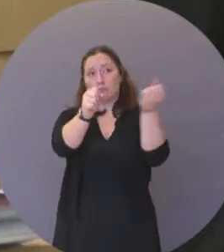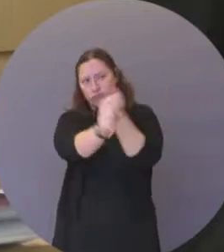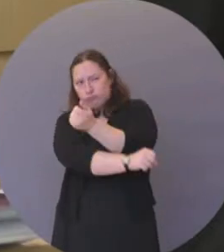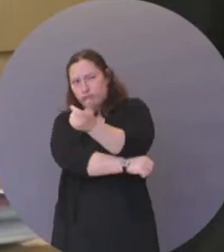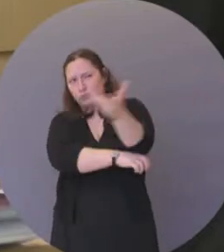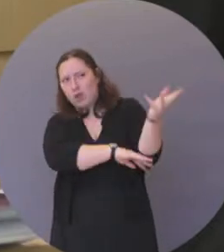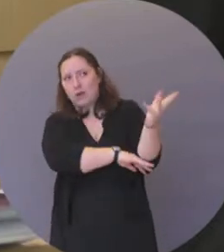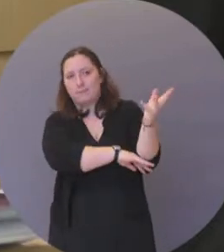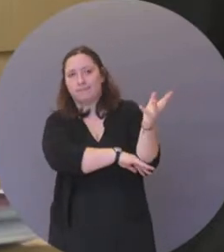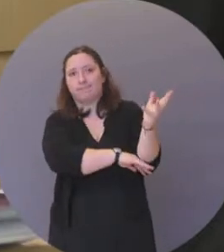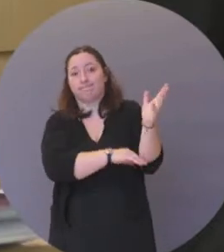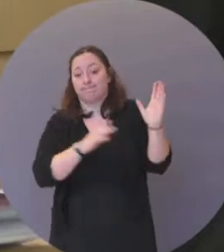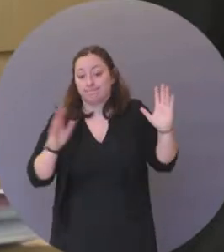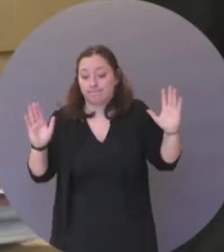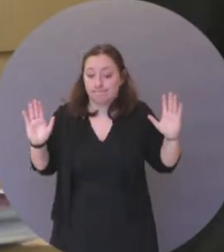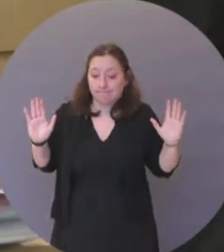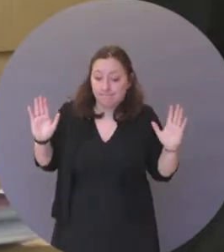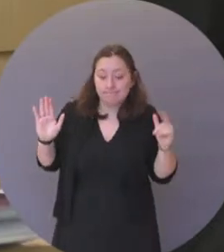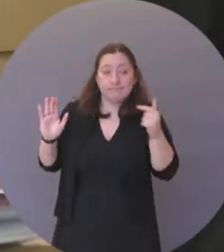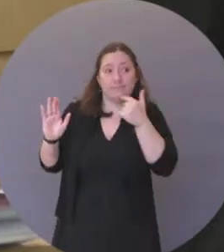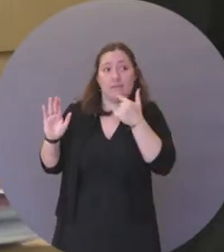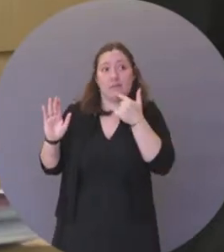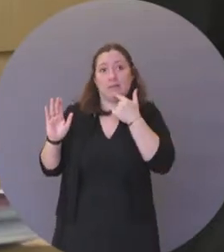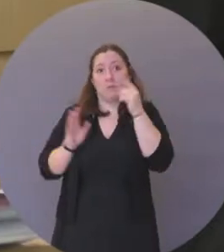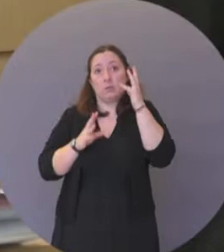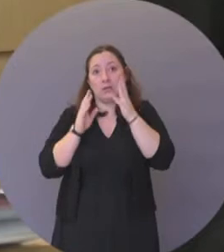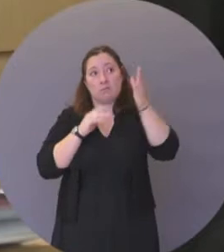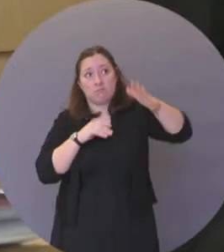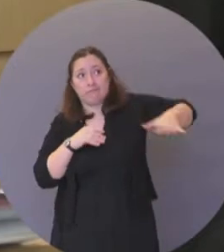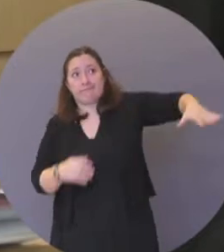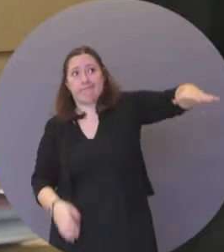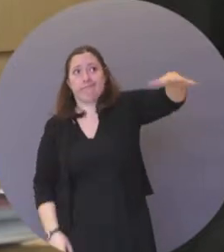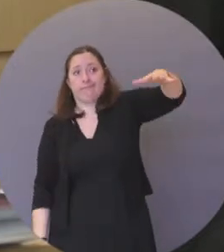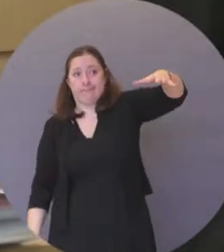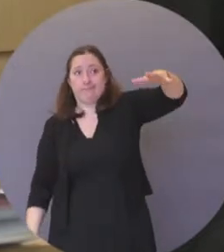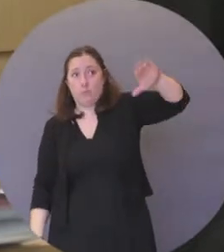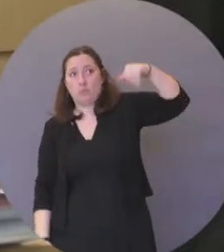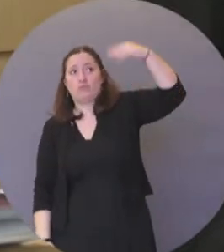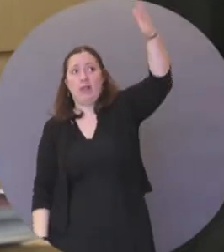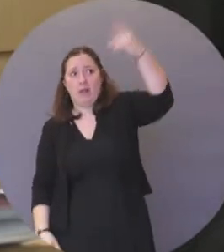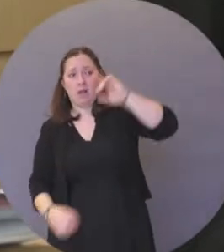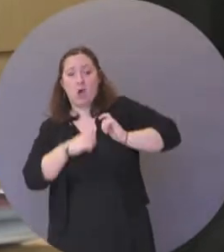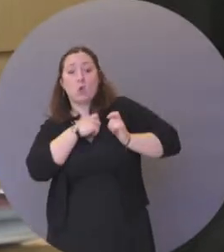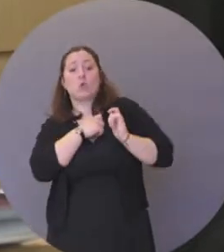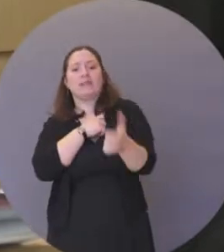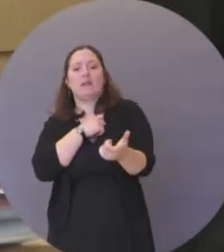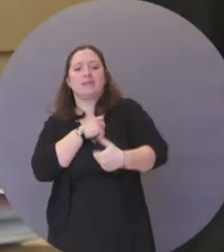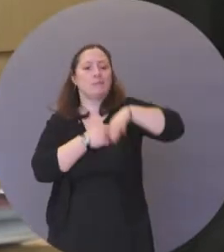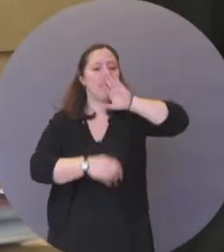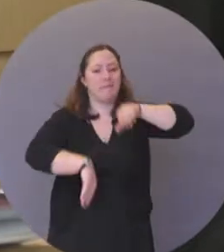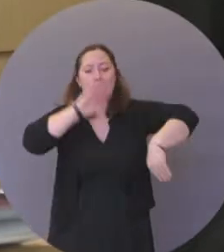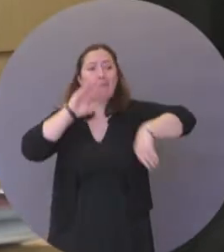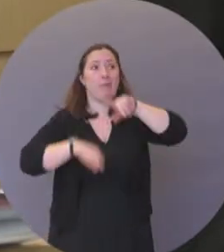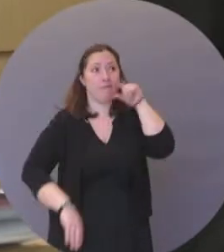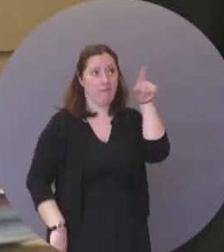qu'ils ne devront pas ou qu'ils devront plutôt en assumer aussi toutes les conséquences financières